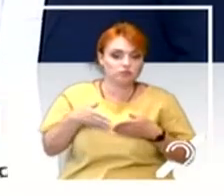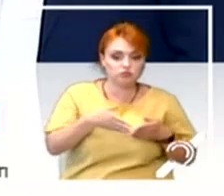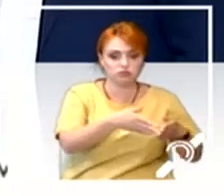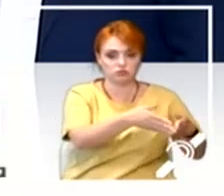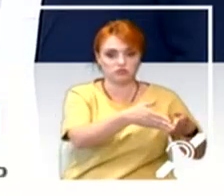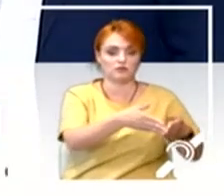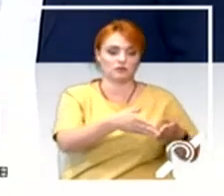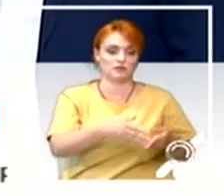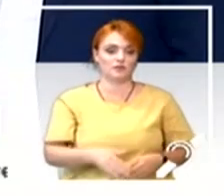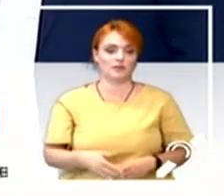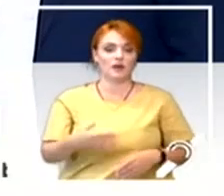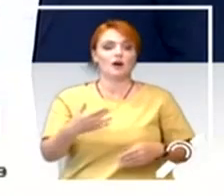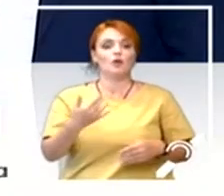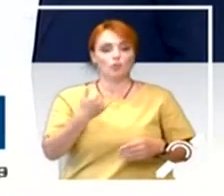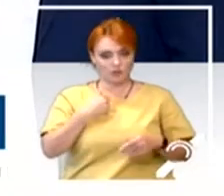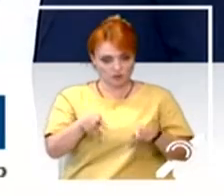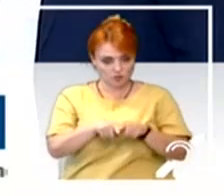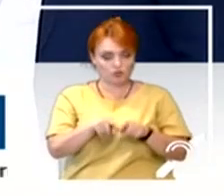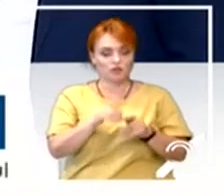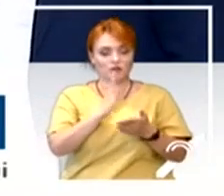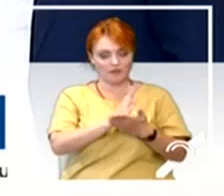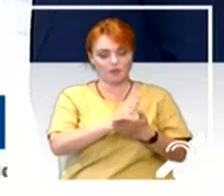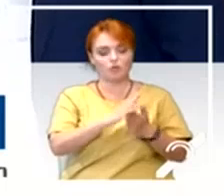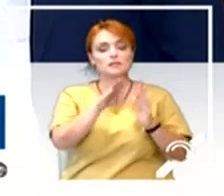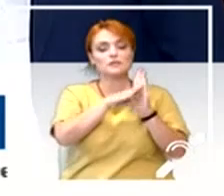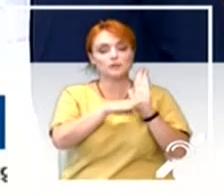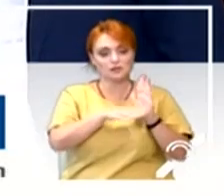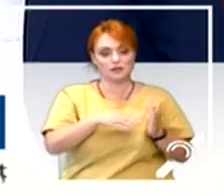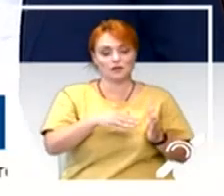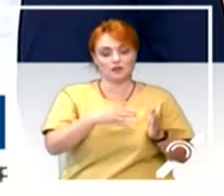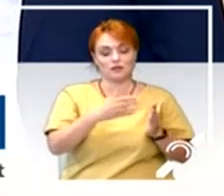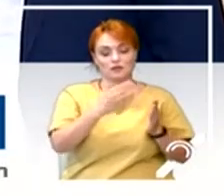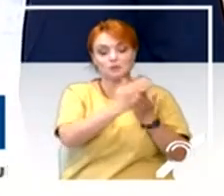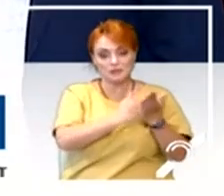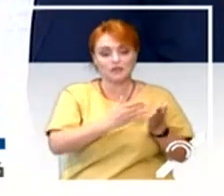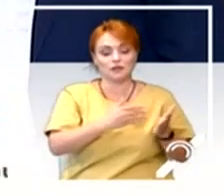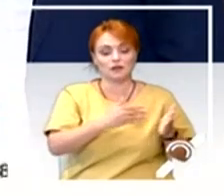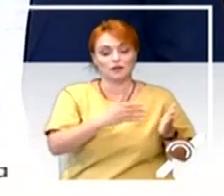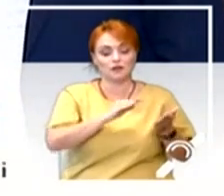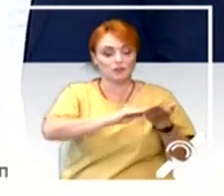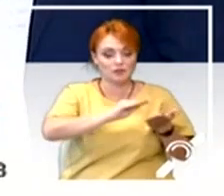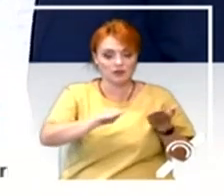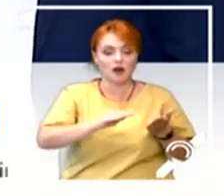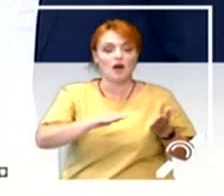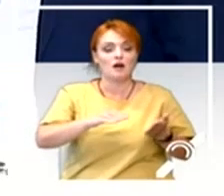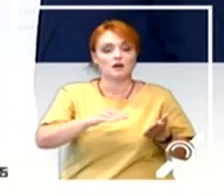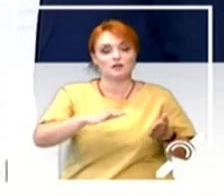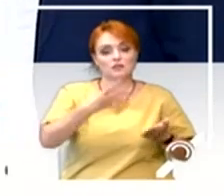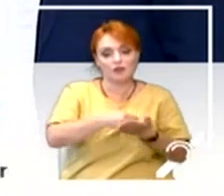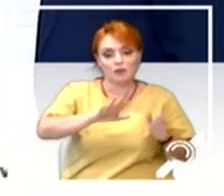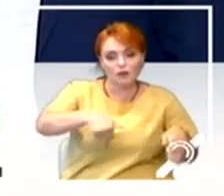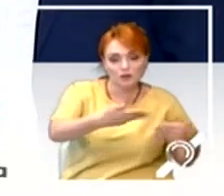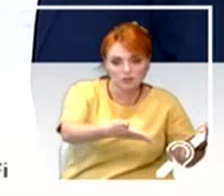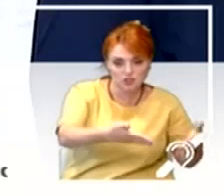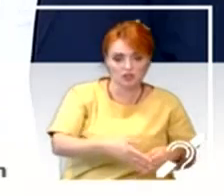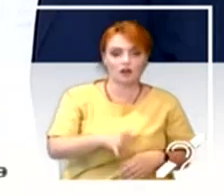de propuneri concrete, de măsuri, în urma cărora s-ar putea îmbunătăți situația